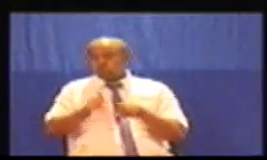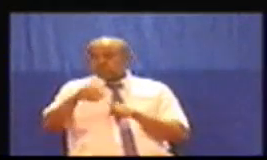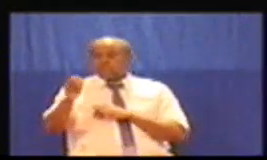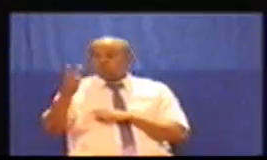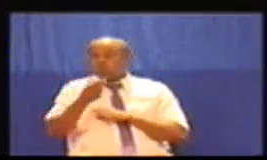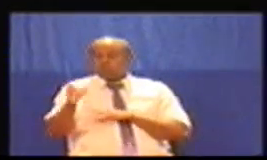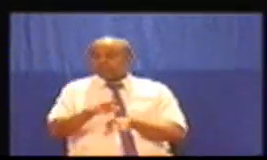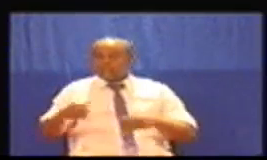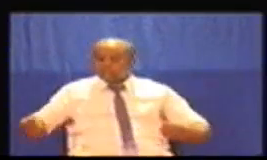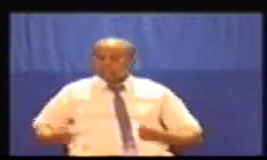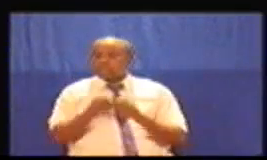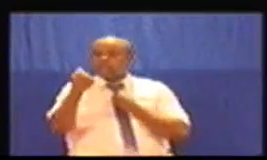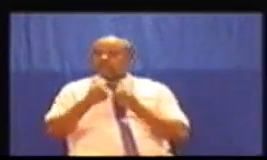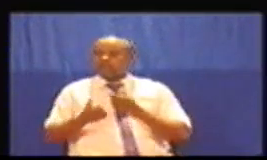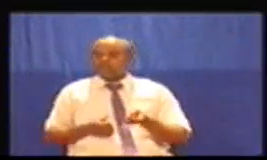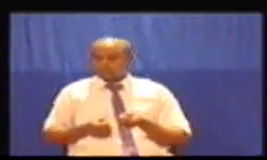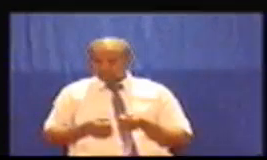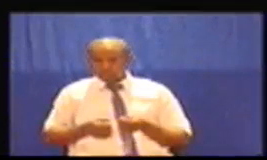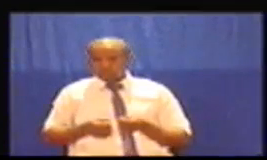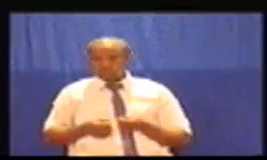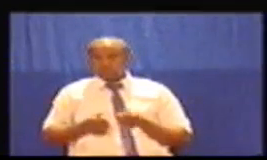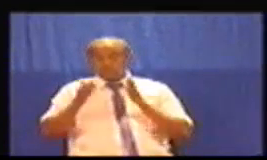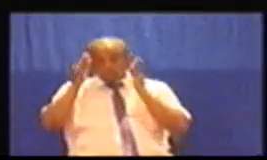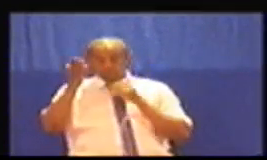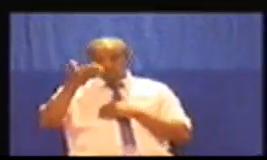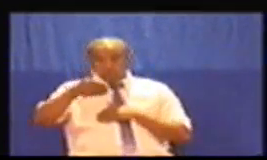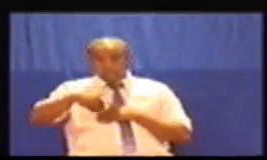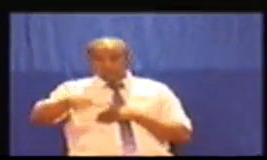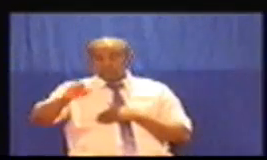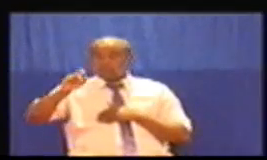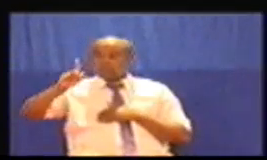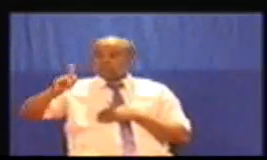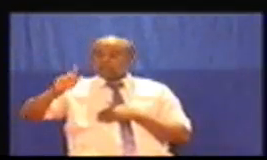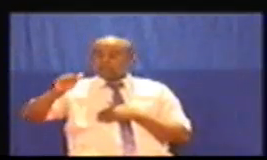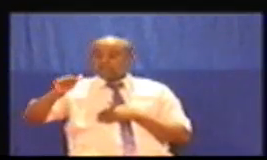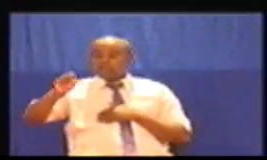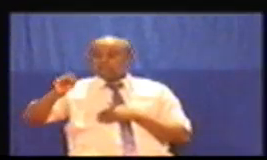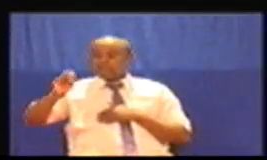mpigo kwenye ajali ya gari. Kwa hiyo ameelekea kule kwa Kasulu kwa ajili ya mazishi.